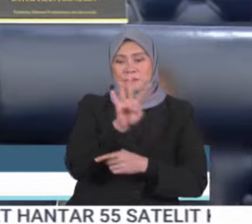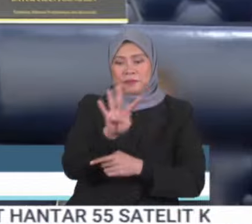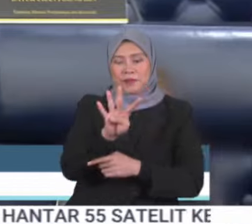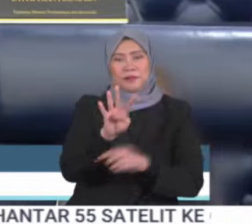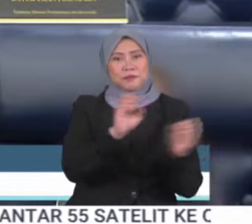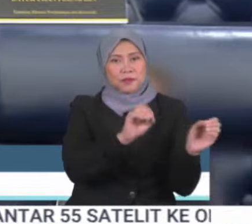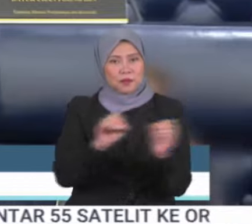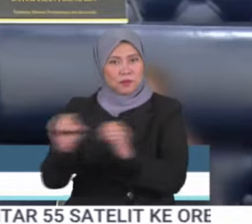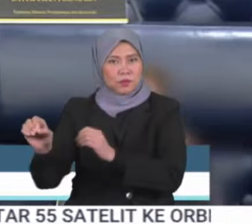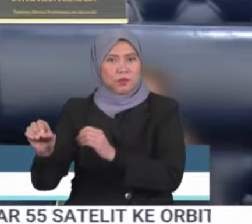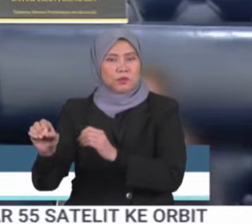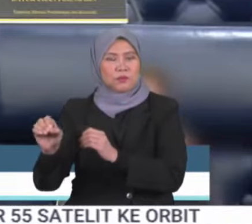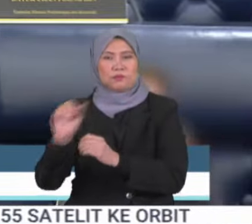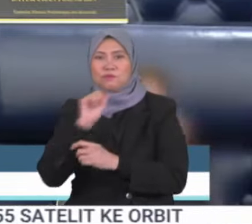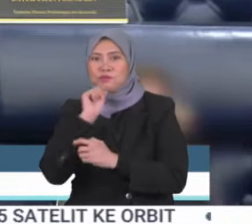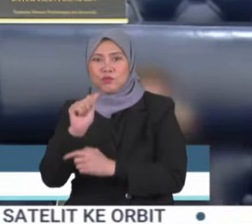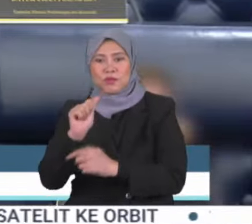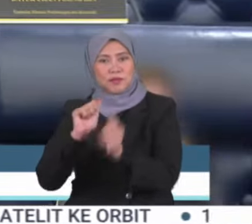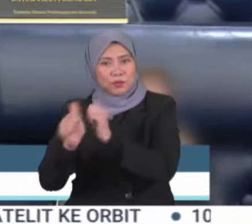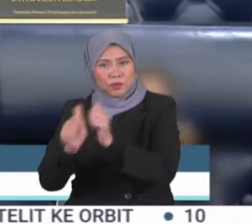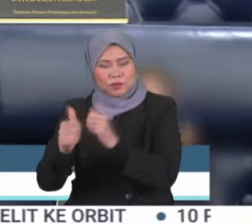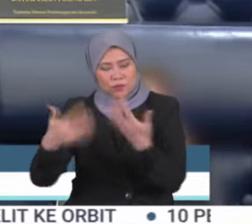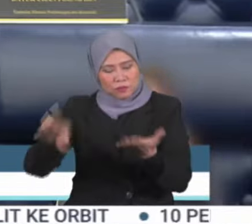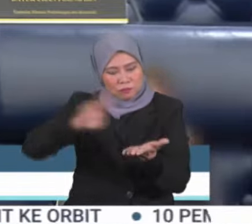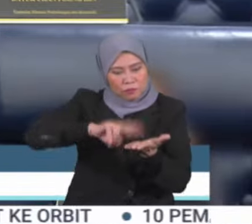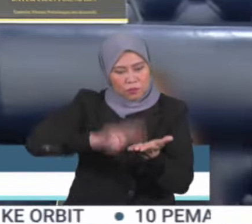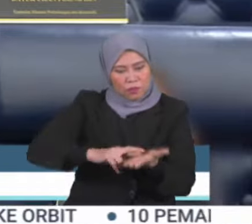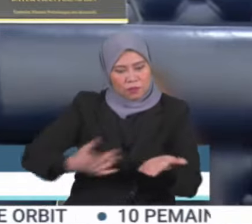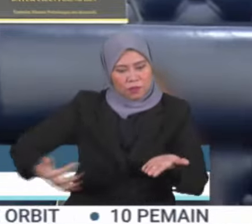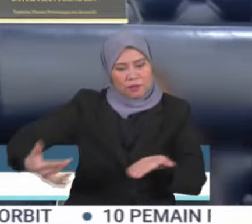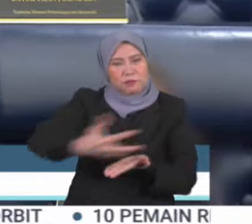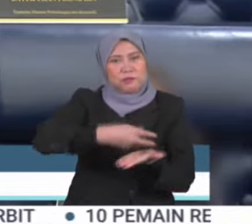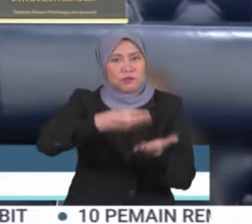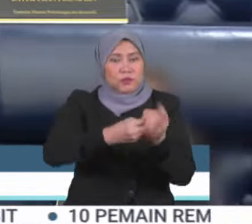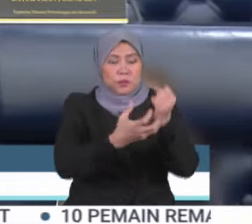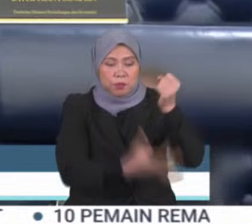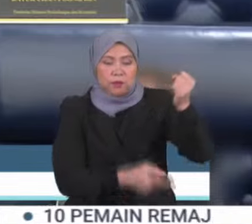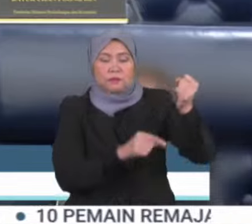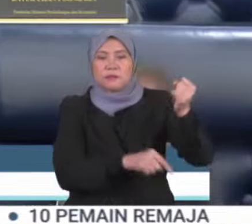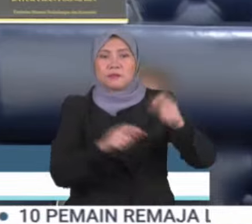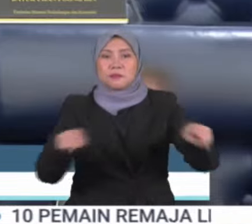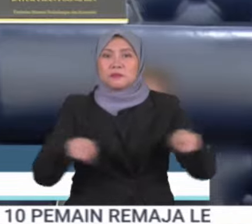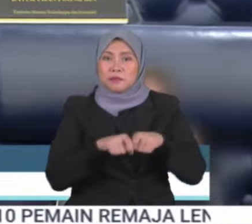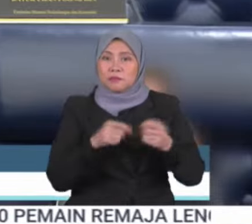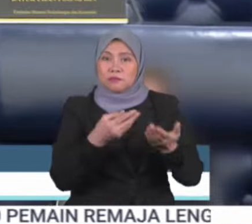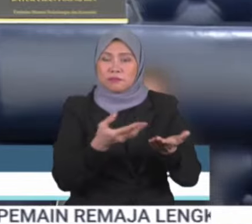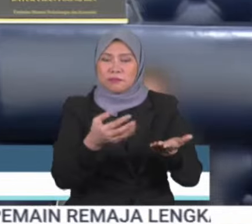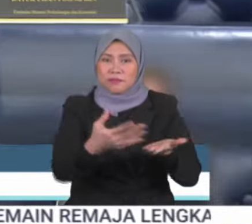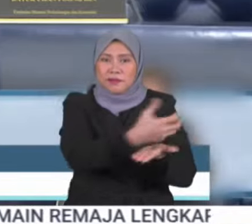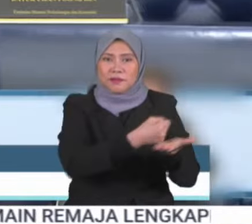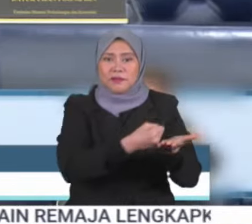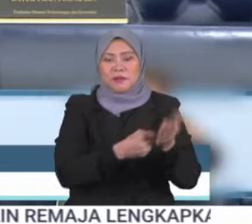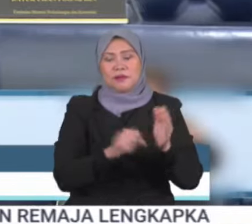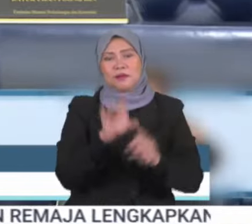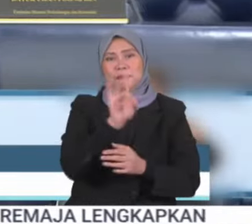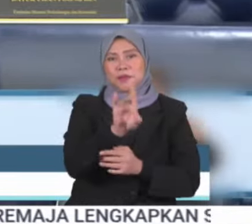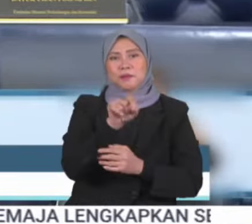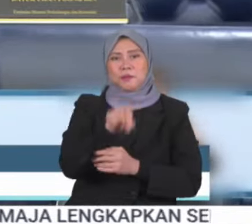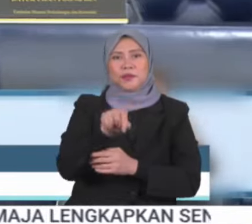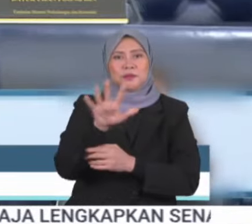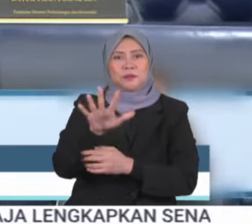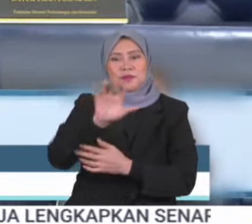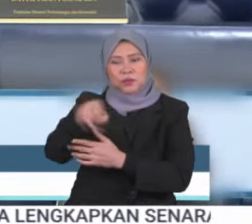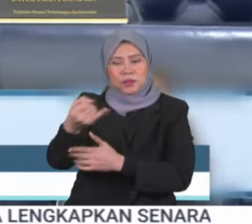54 penganjuran acara bukan sukan telah direkodkan melibatkan kutipan hasil sewaan venue sebanyak 8.5 juta